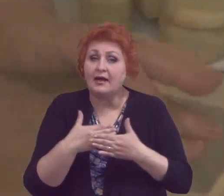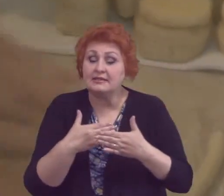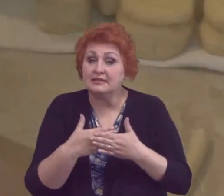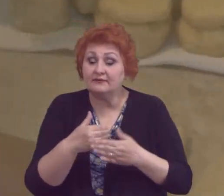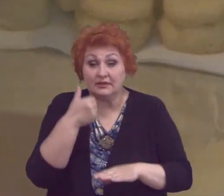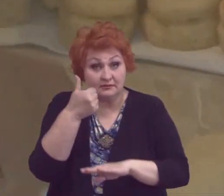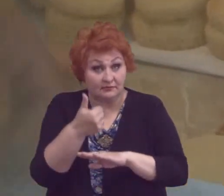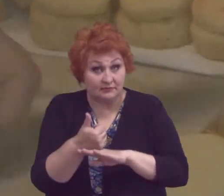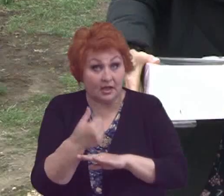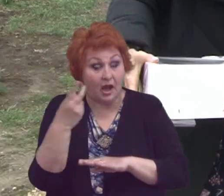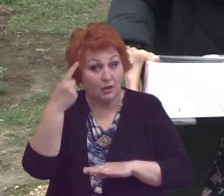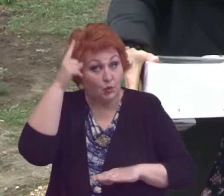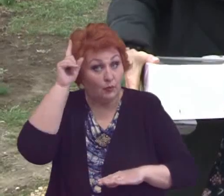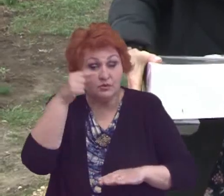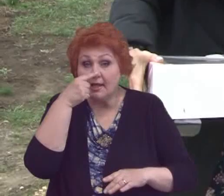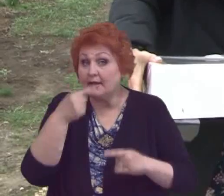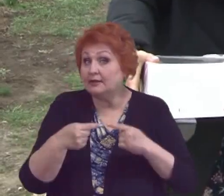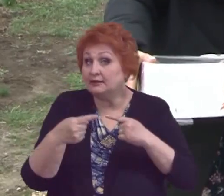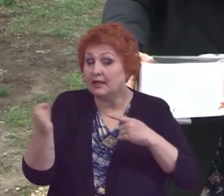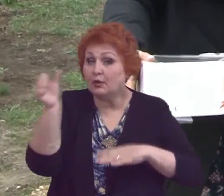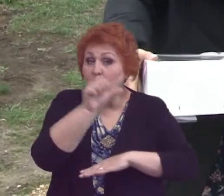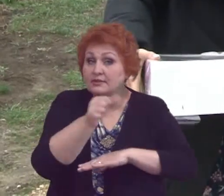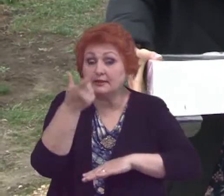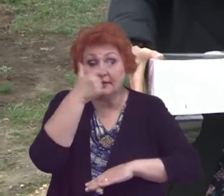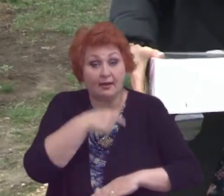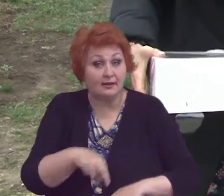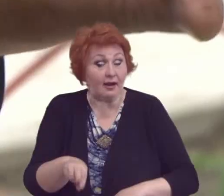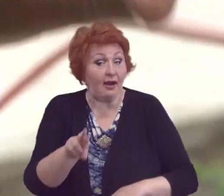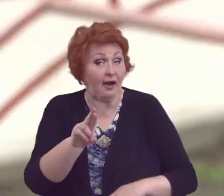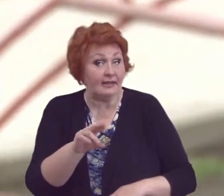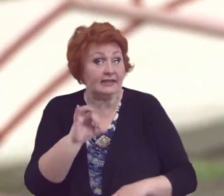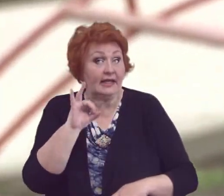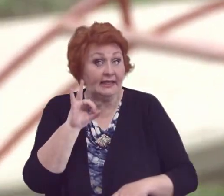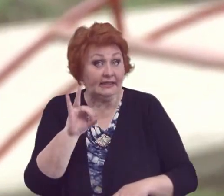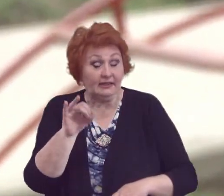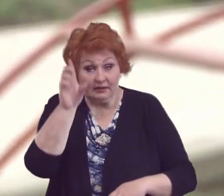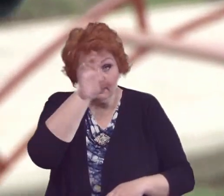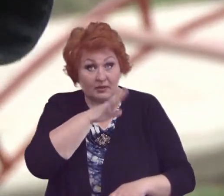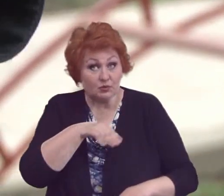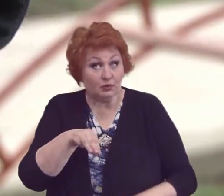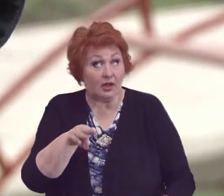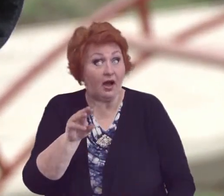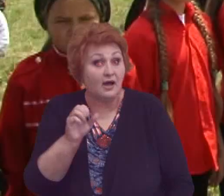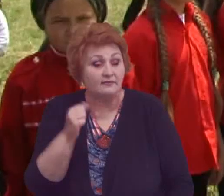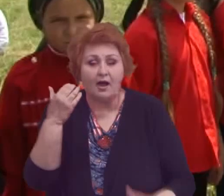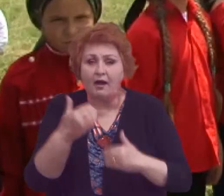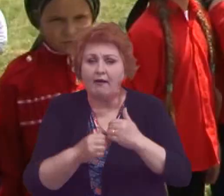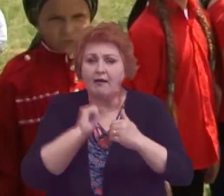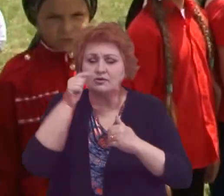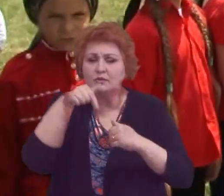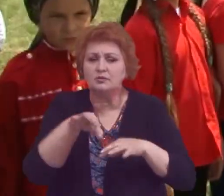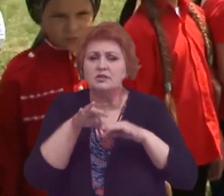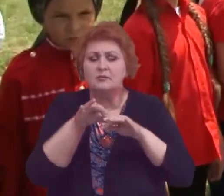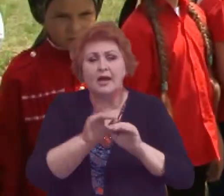его настоятеля о нем узнали далеко за пределами Ставропольского края и даже страны. Ежегодно